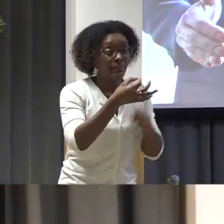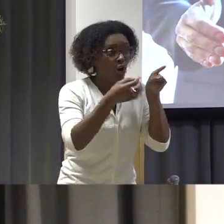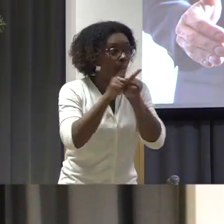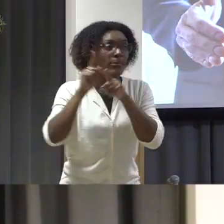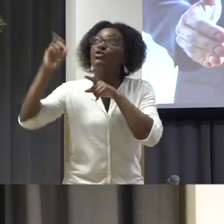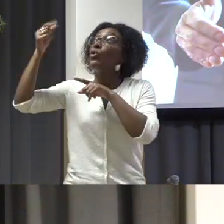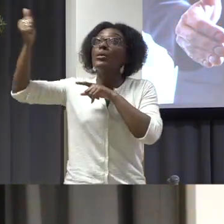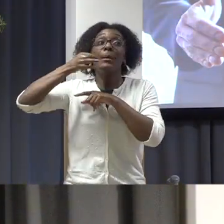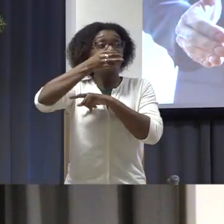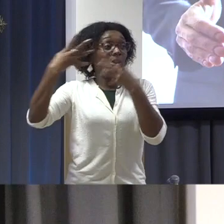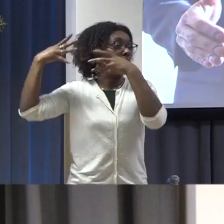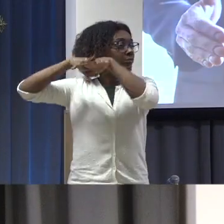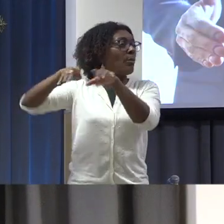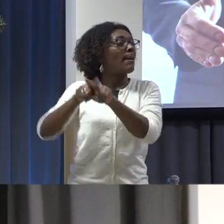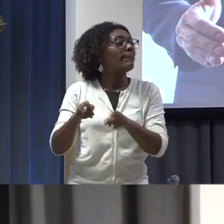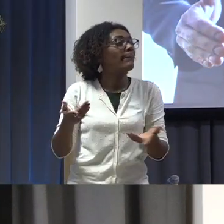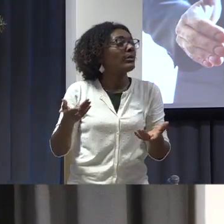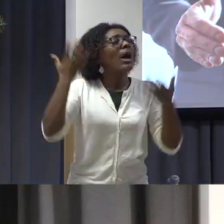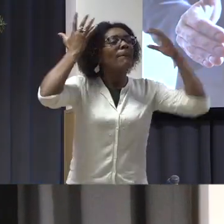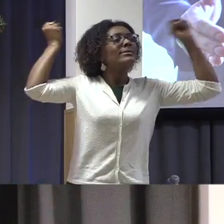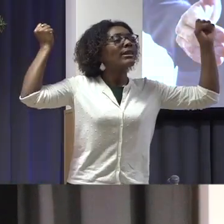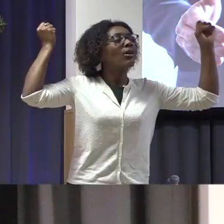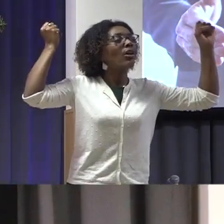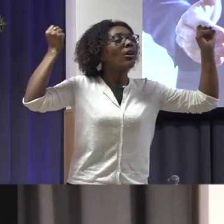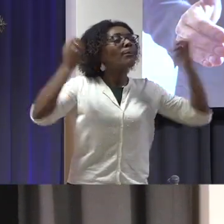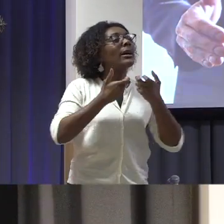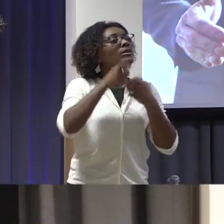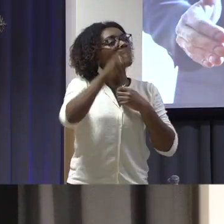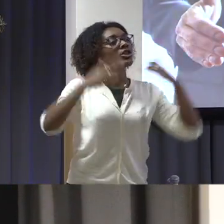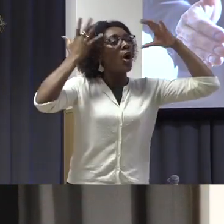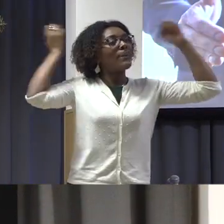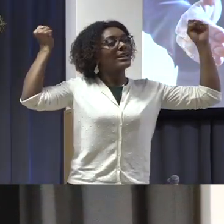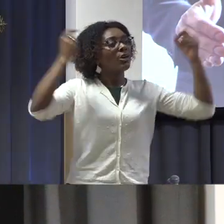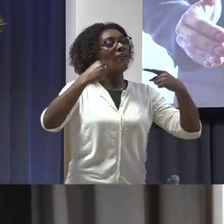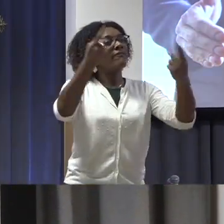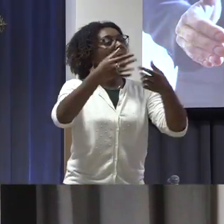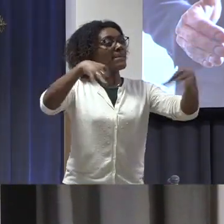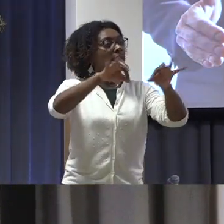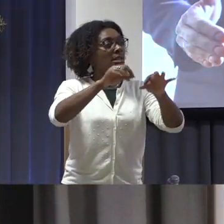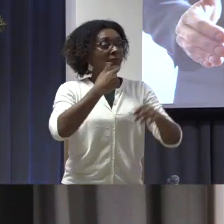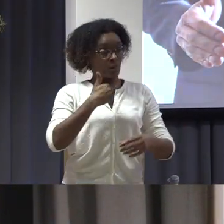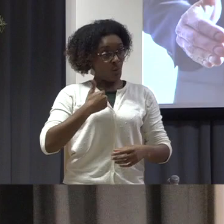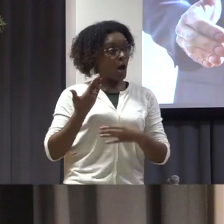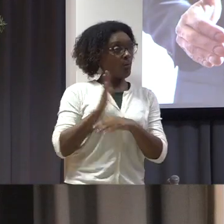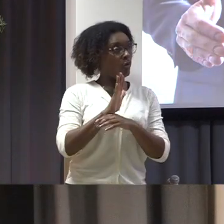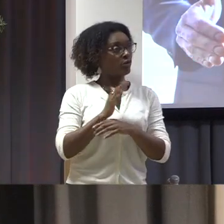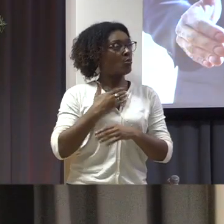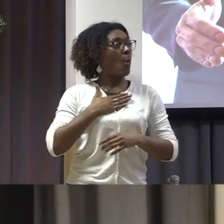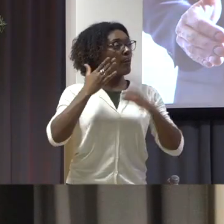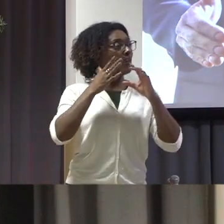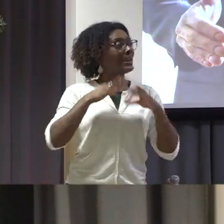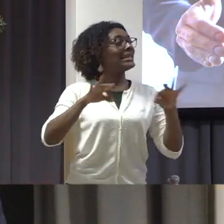envoyé par son pays il agit au nom de son pays tous les actes ne reçoit pas le coup de fil tout le matin mais son